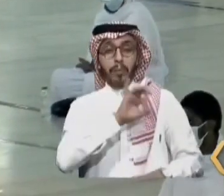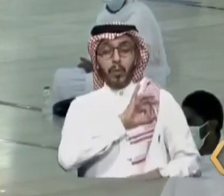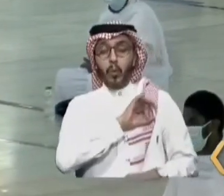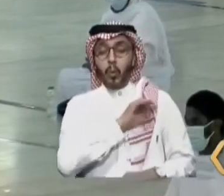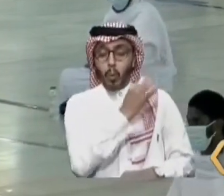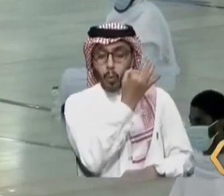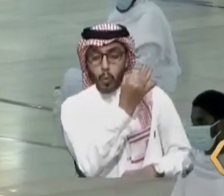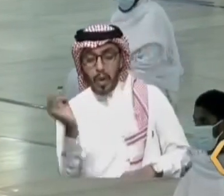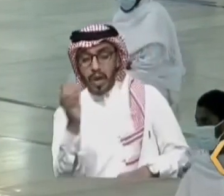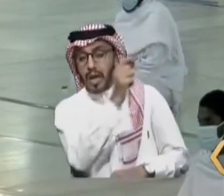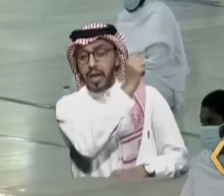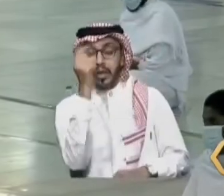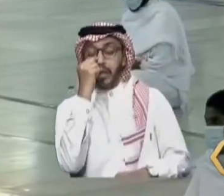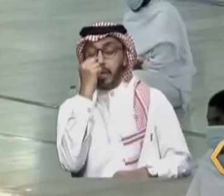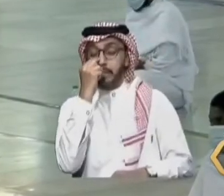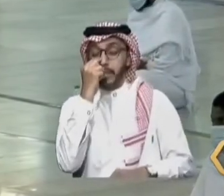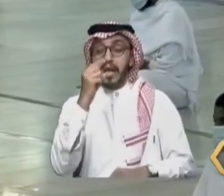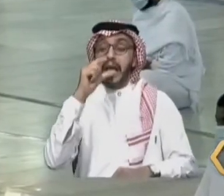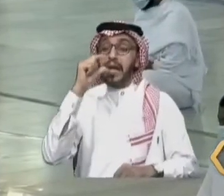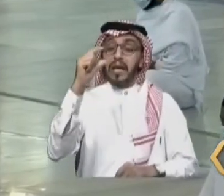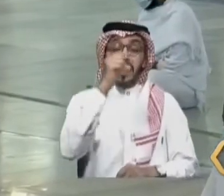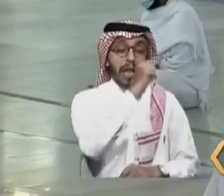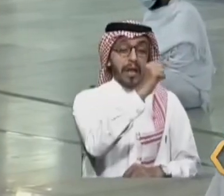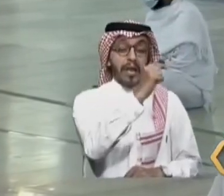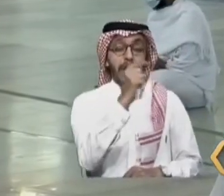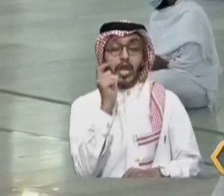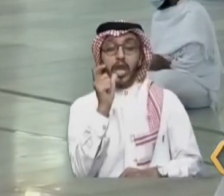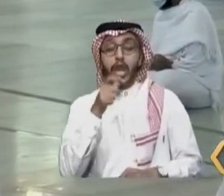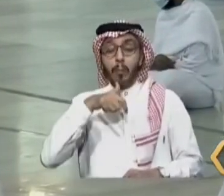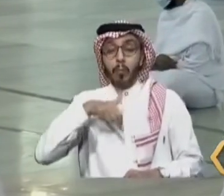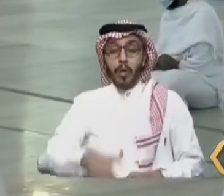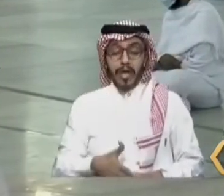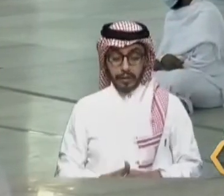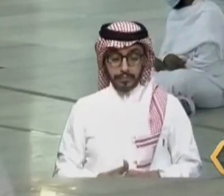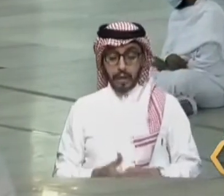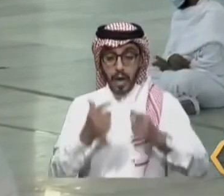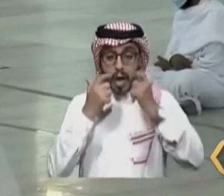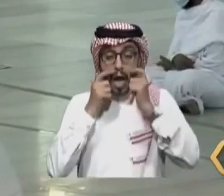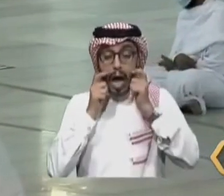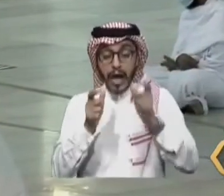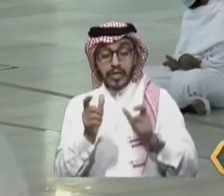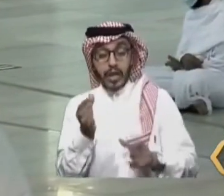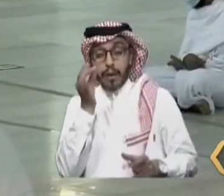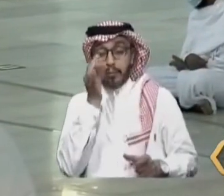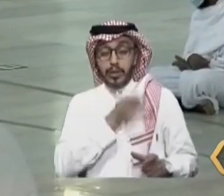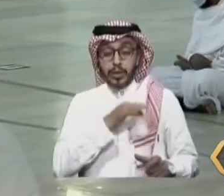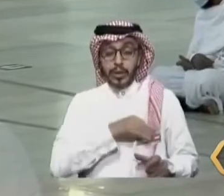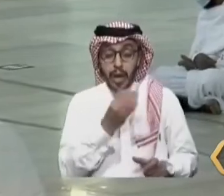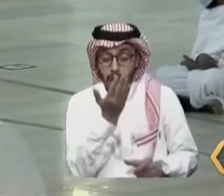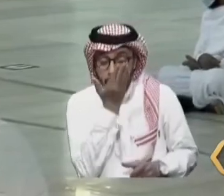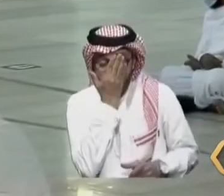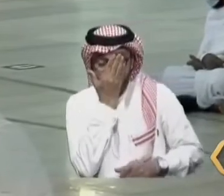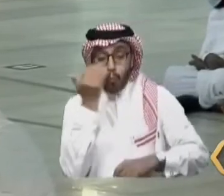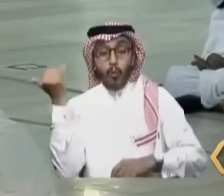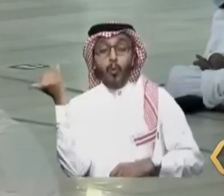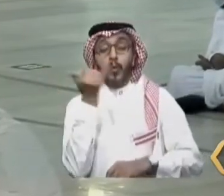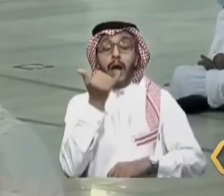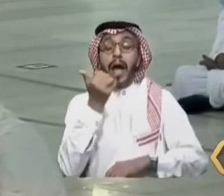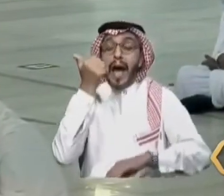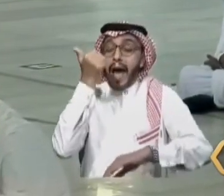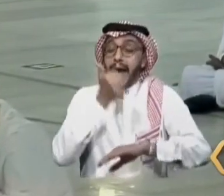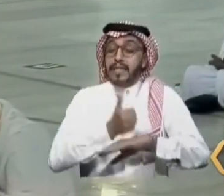الدين كله تحت هذه الكلمات النبوية. فالحرص على ما ينفع العبد أصل،